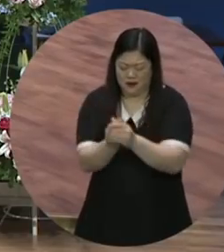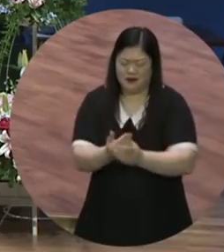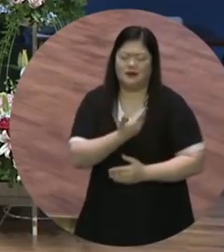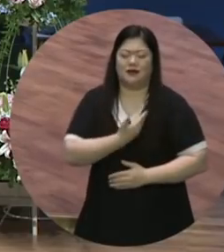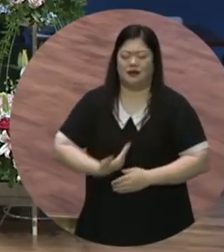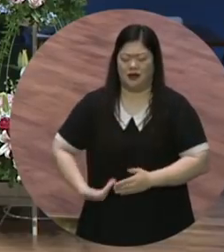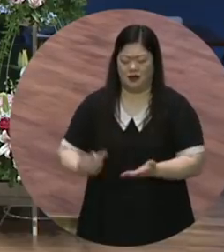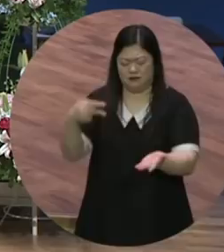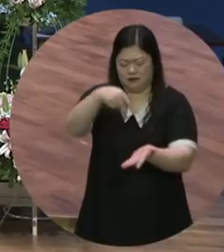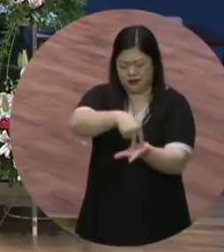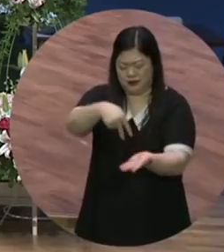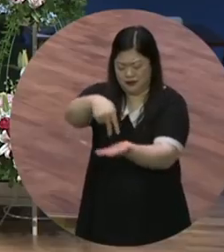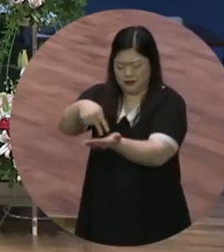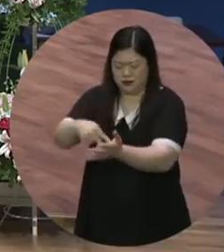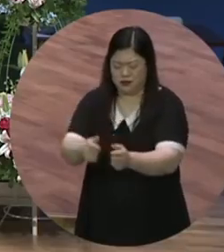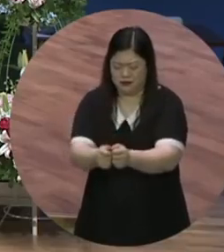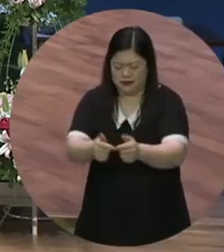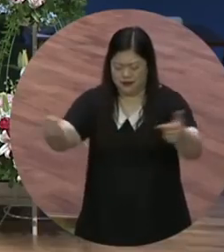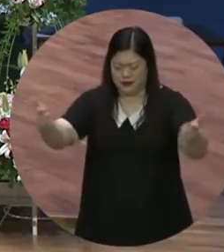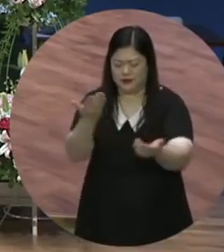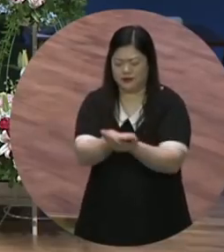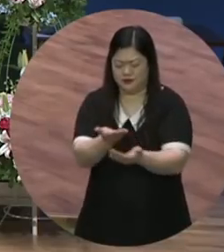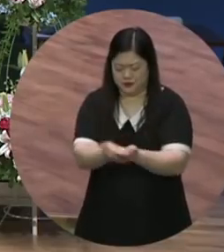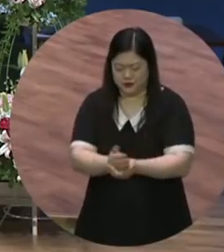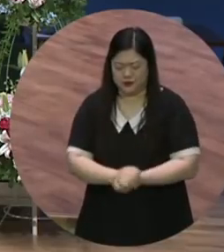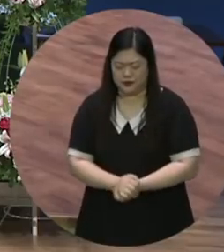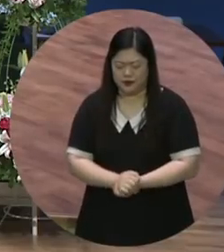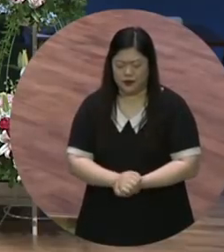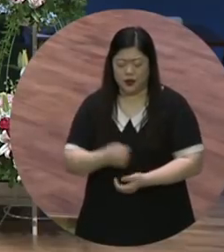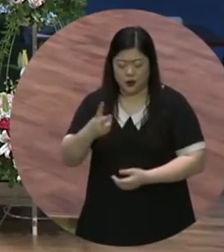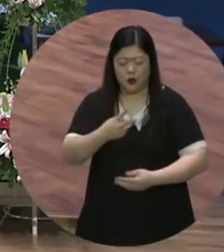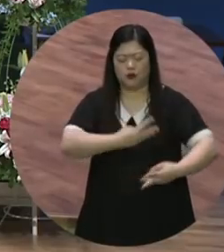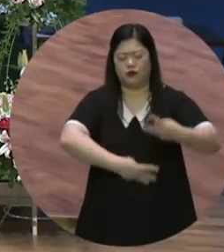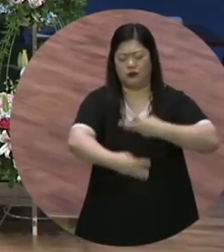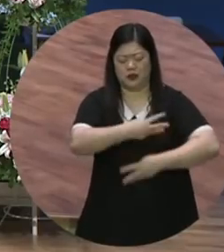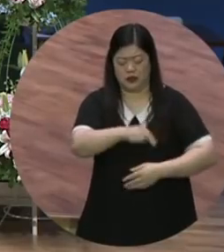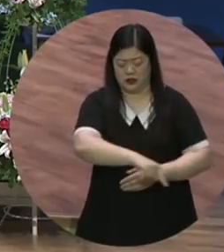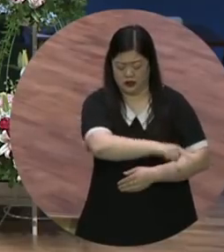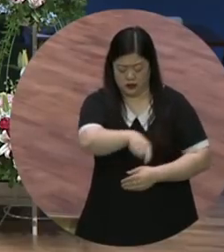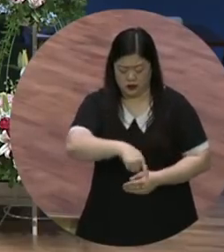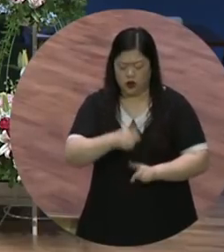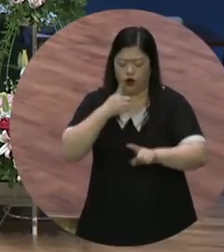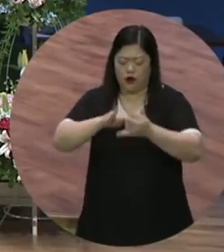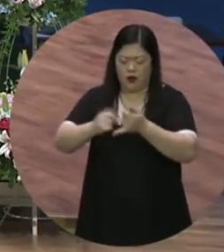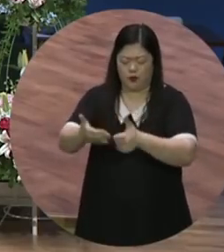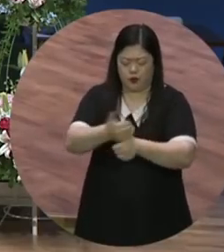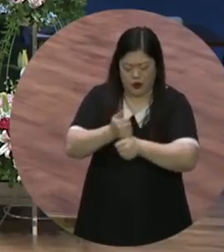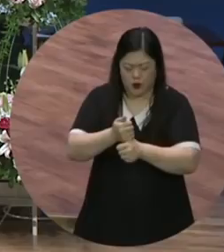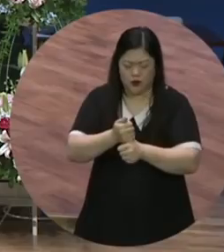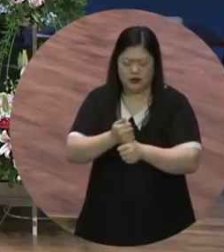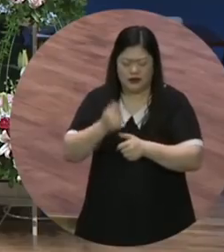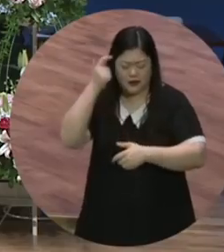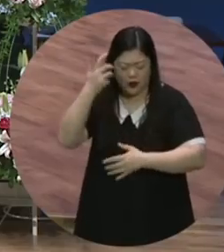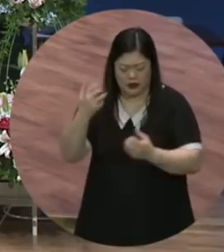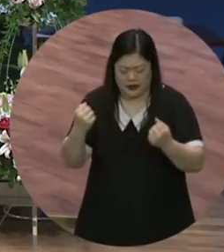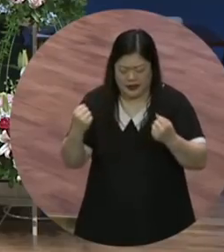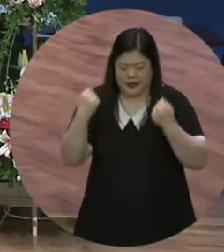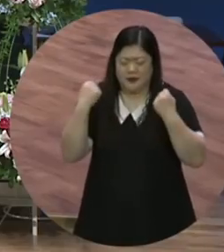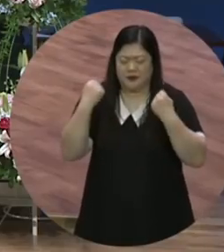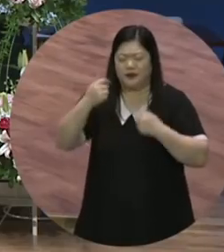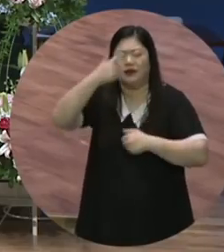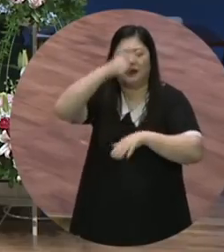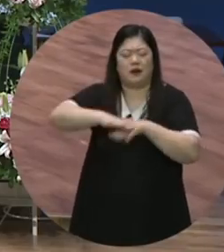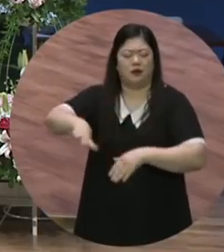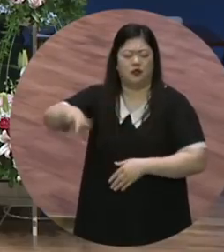제자가 세워지게 축복하여 주옵소서. 렘넌트가 언약 안에서 영적인 힘을 얻어 그리스도로 집중되어 예배의 우선순위를